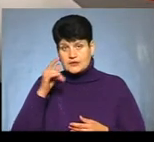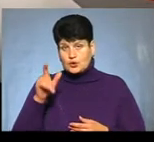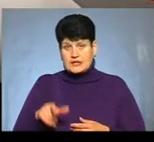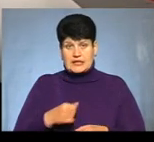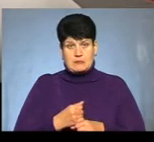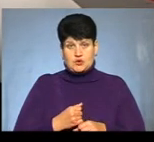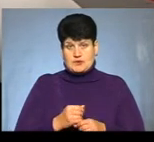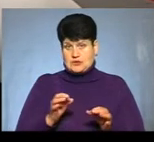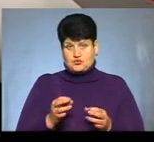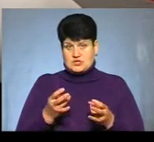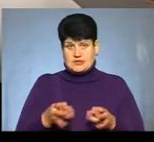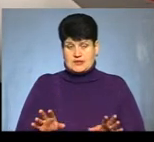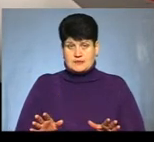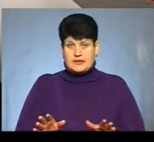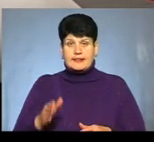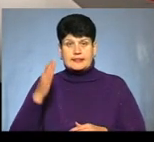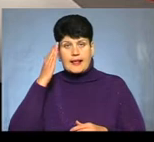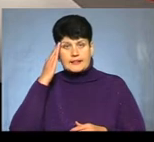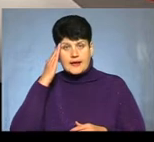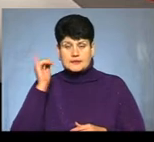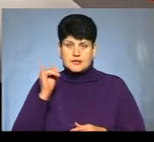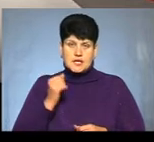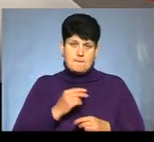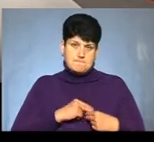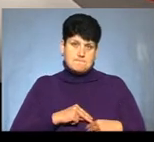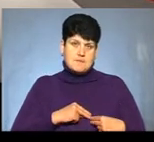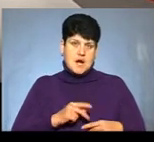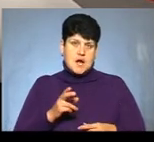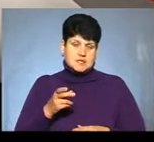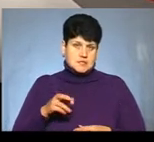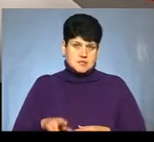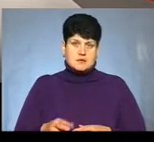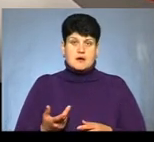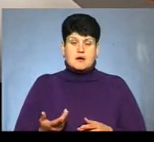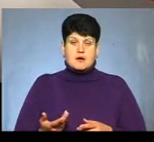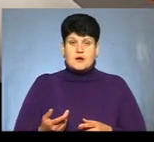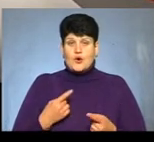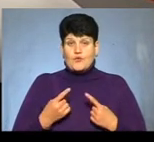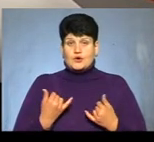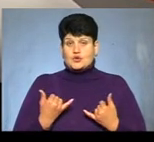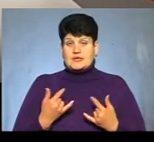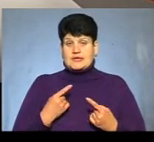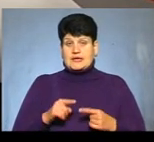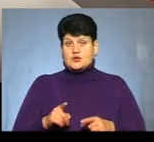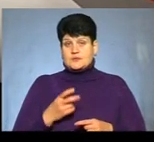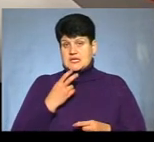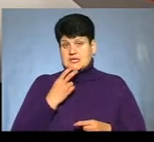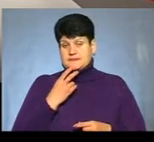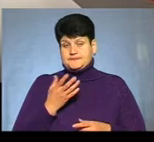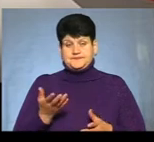людина і працювати. Більше нічого не потрібно. Талант і праця. Сьогодні говорить таке, що мене